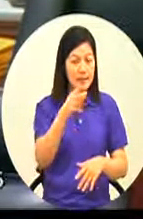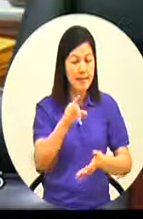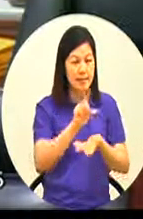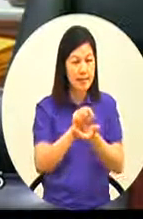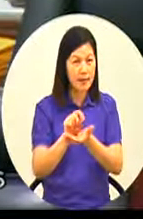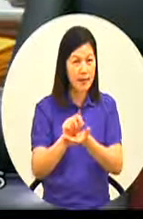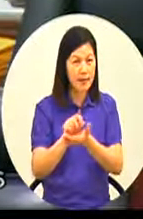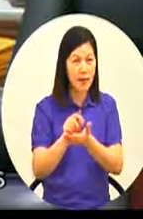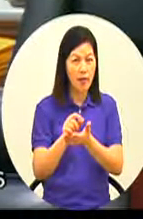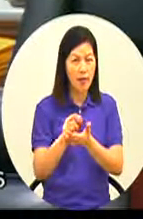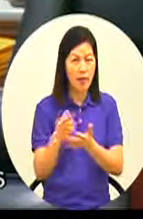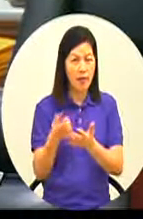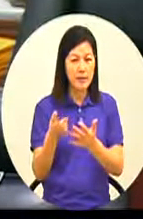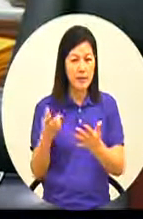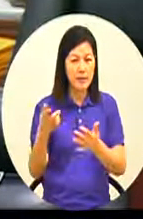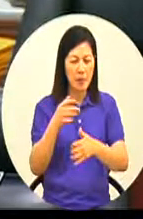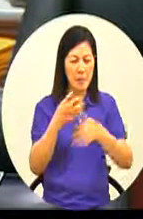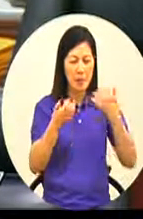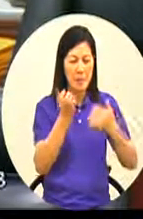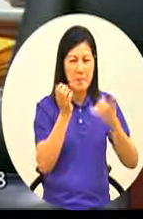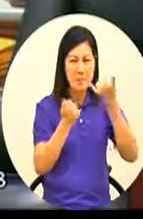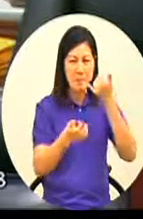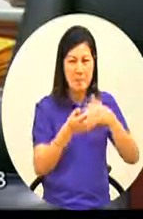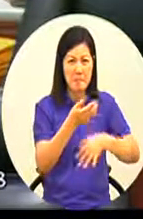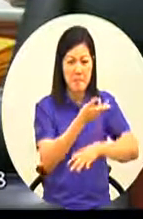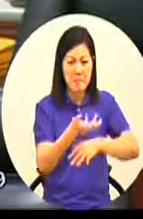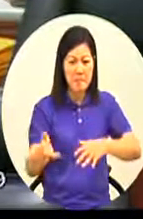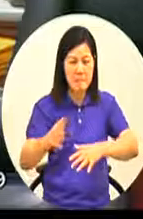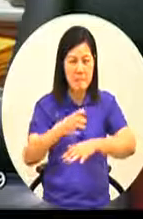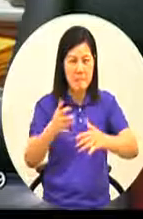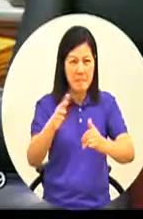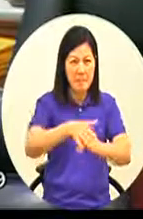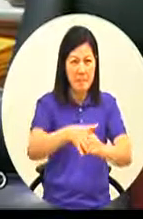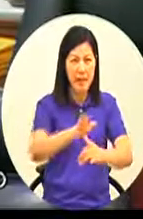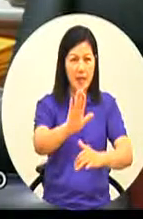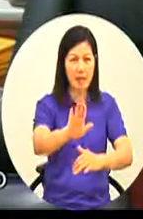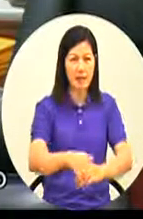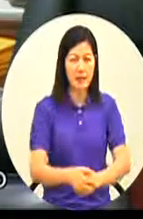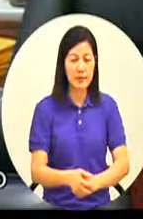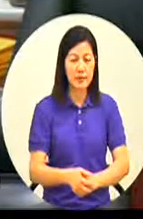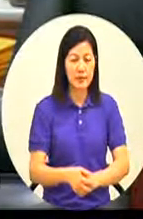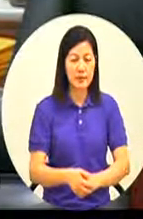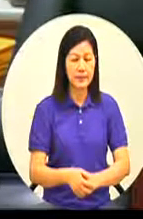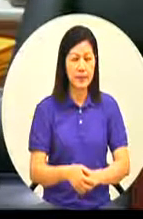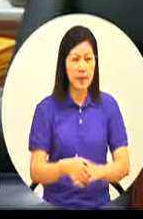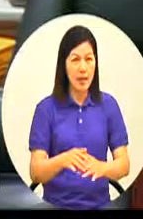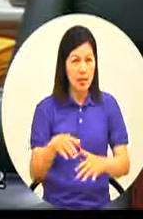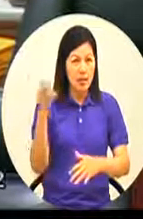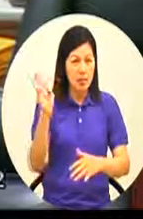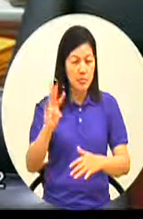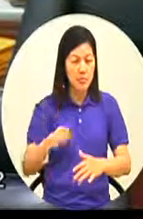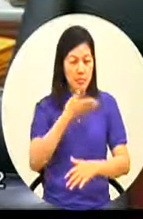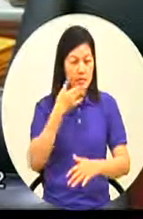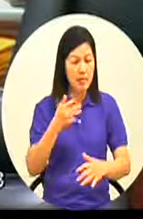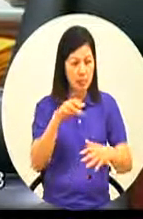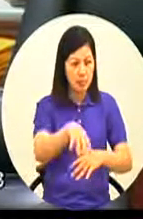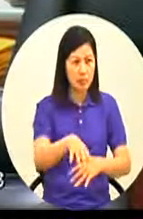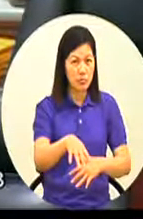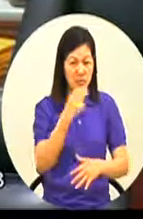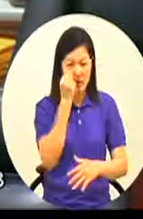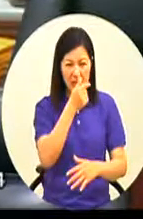埋事件嘛。说起地啊，灰熊的震怒啊，觉得说我们的民政局跟水利局哦，横向联系不好，特别